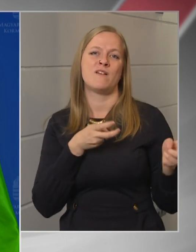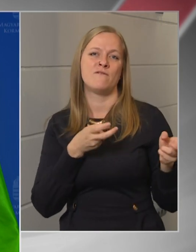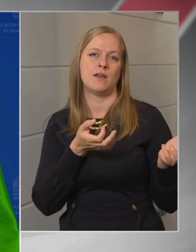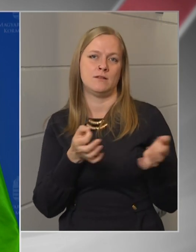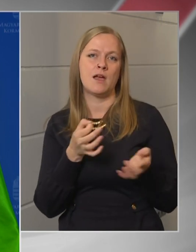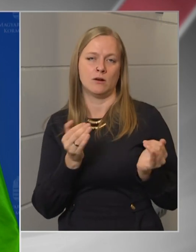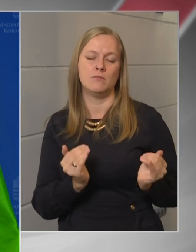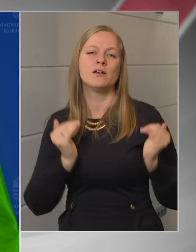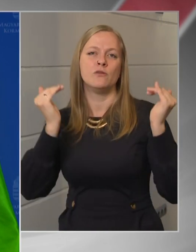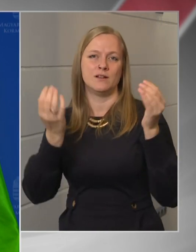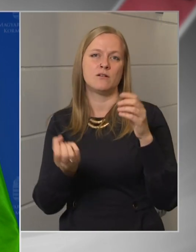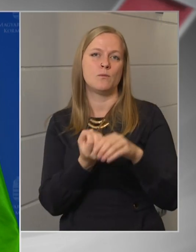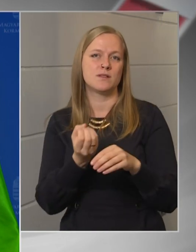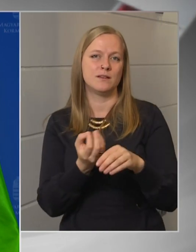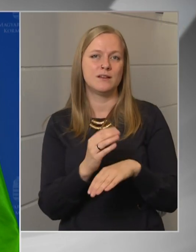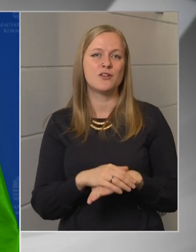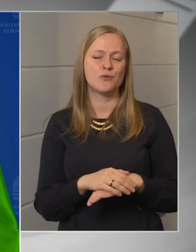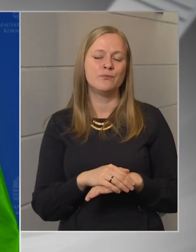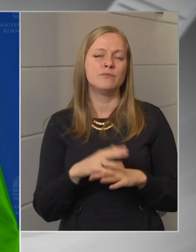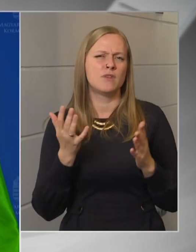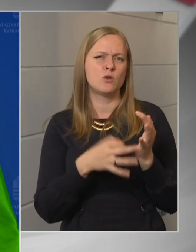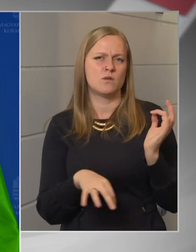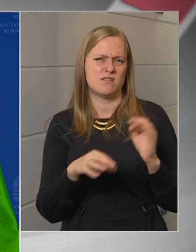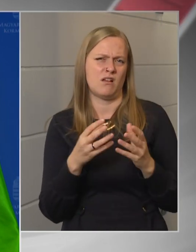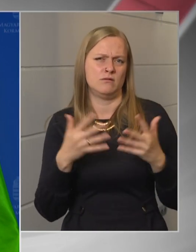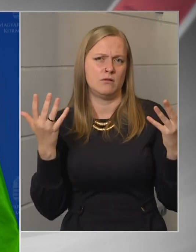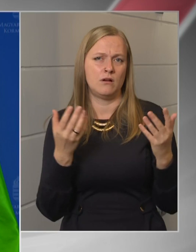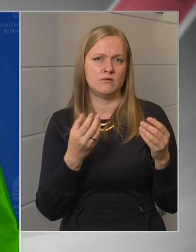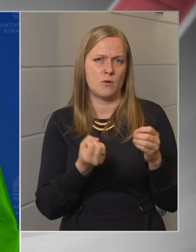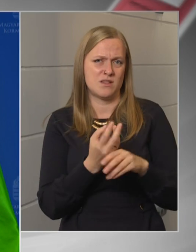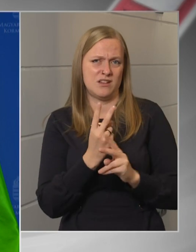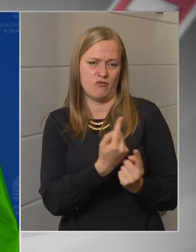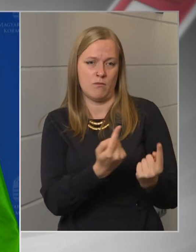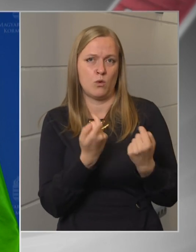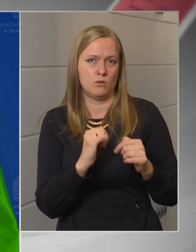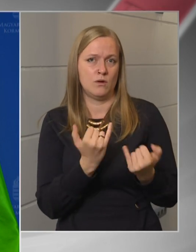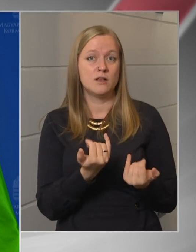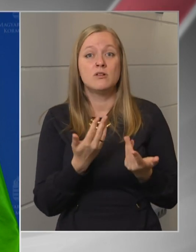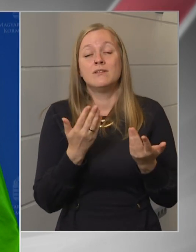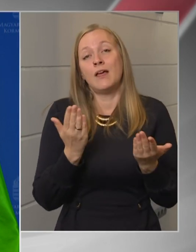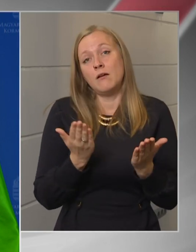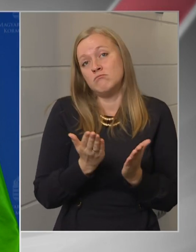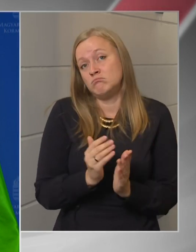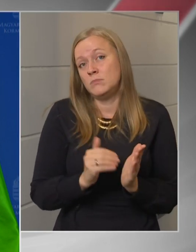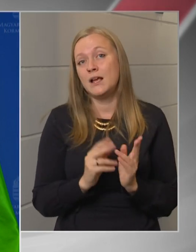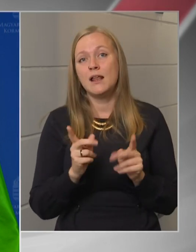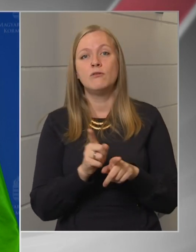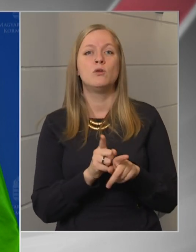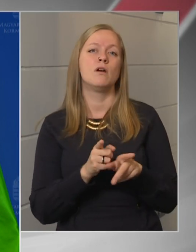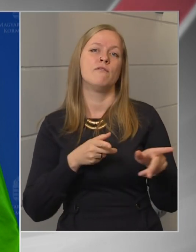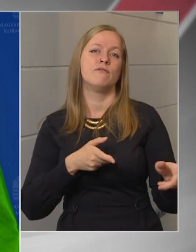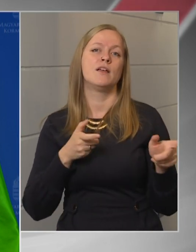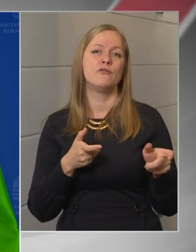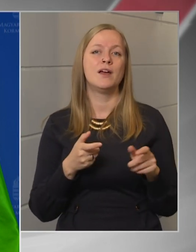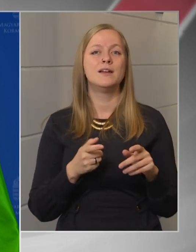megnövelették a kapacitásaikat, az elég nagy ország, elég sok kapacitásuk van maguktól is, de ettől még lehet, hogy van olyan fegyver, amit